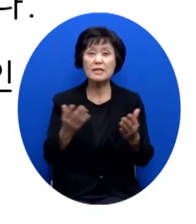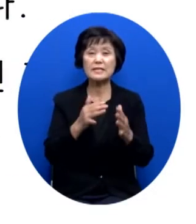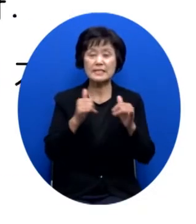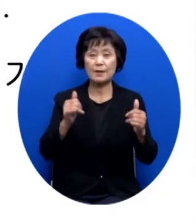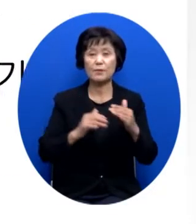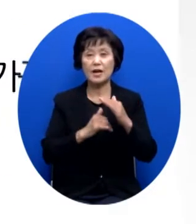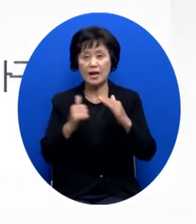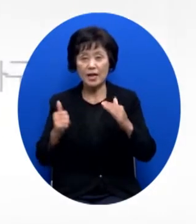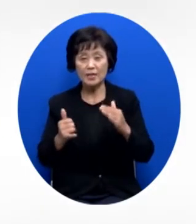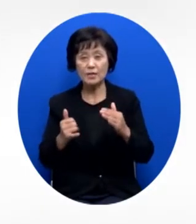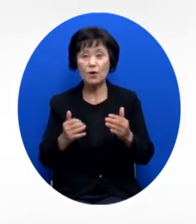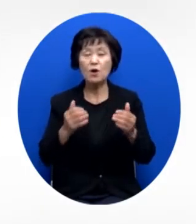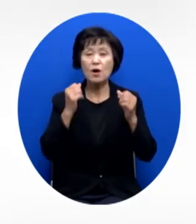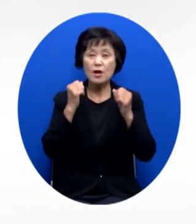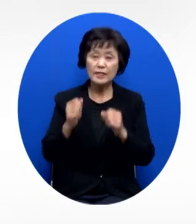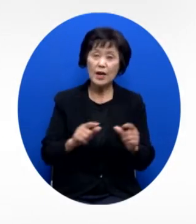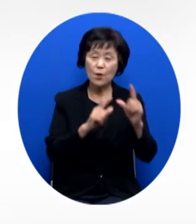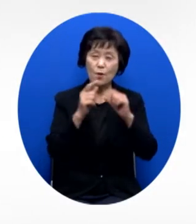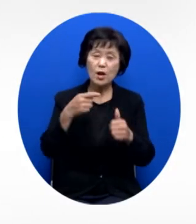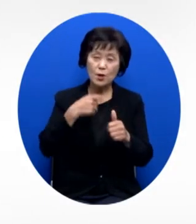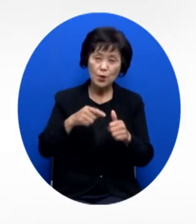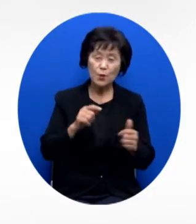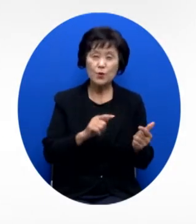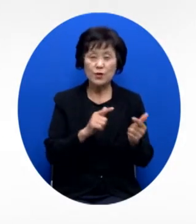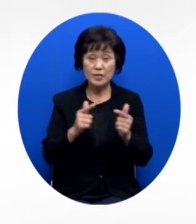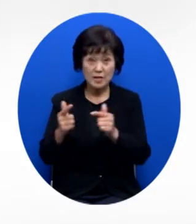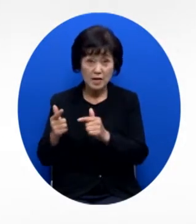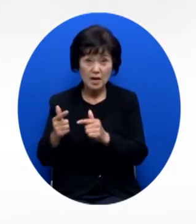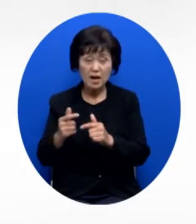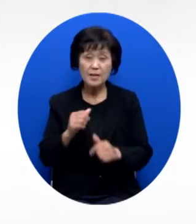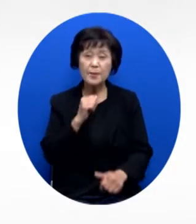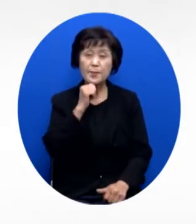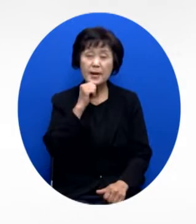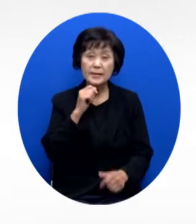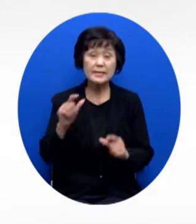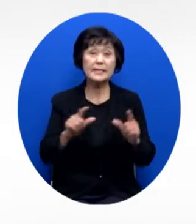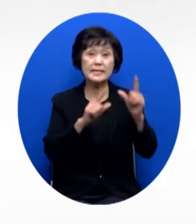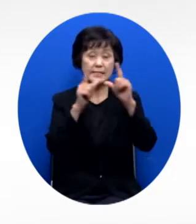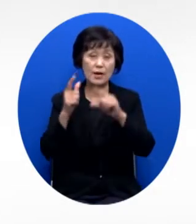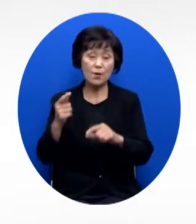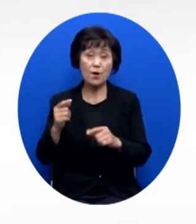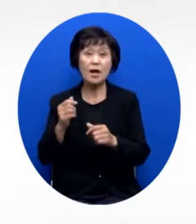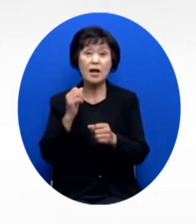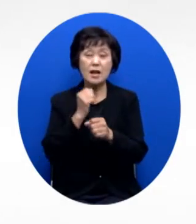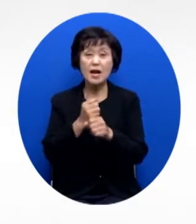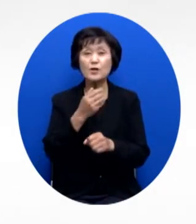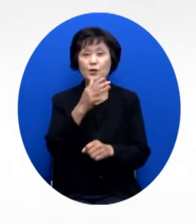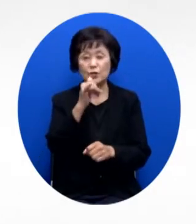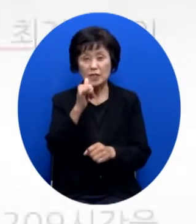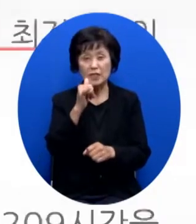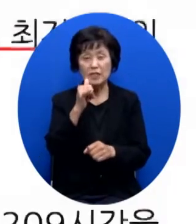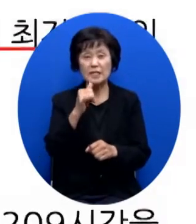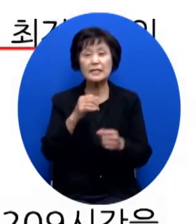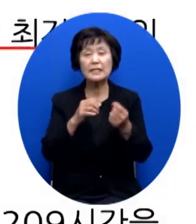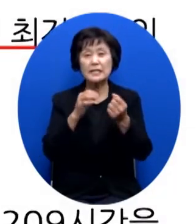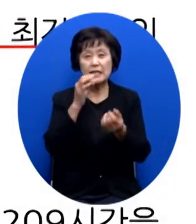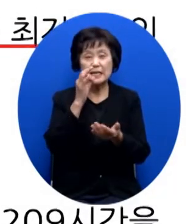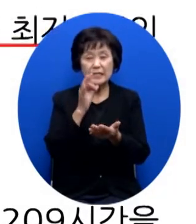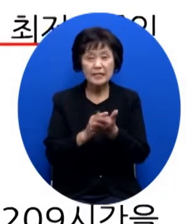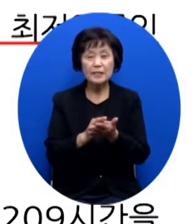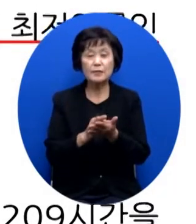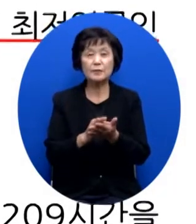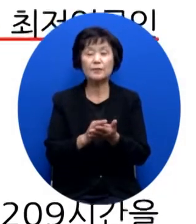교육, 문화생활 등을 보장받으며 빈곤 수준 이상의 삶을 영위할 수 있는 임금 수준을 말합니다. 이는